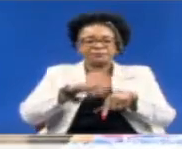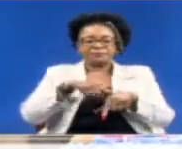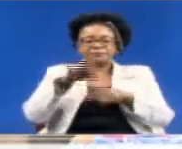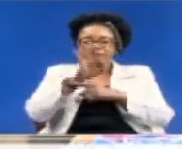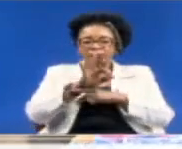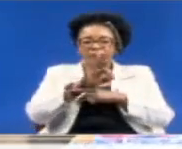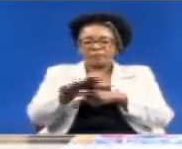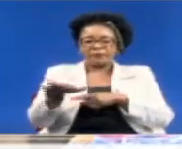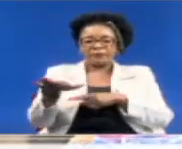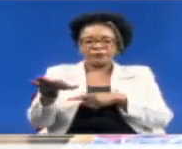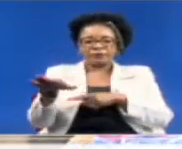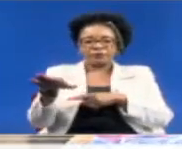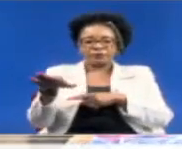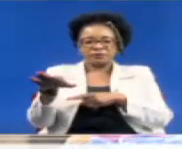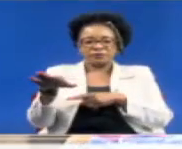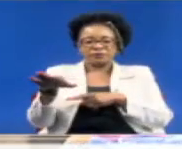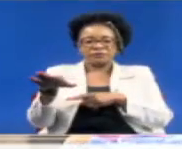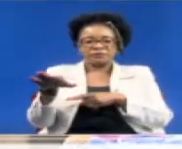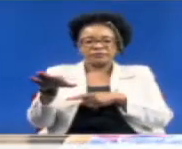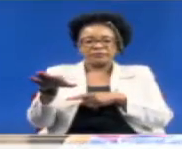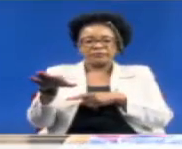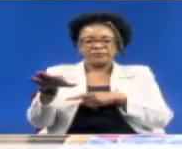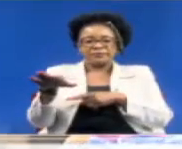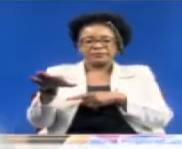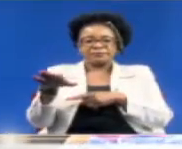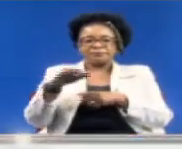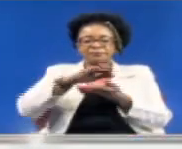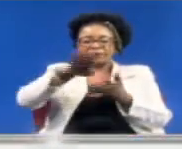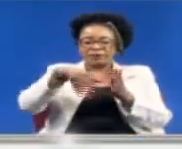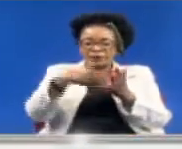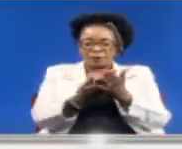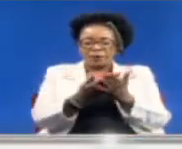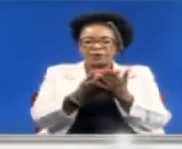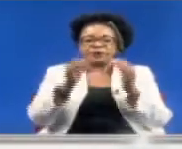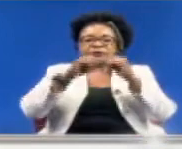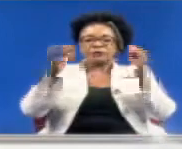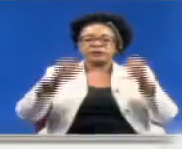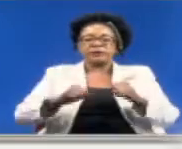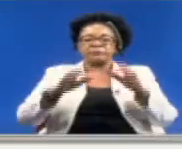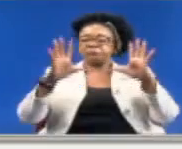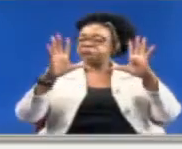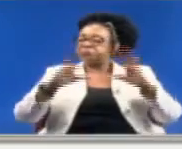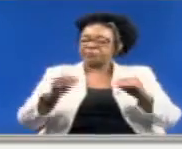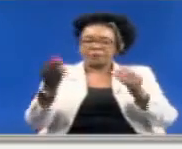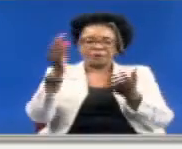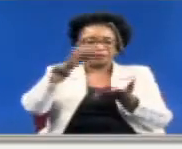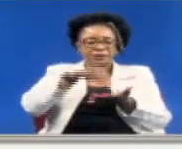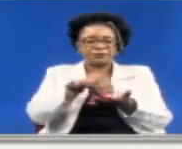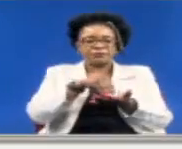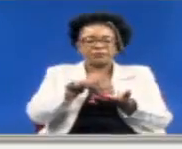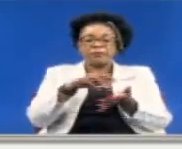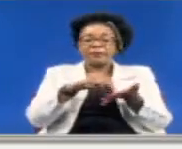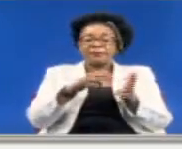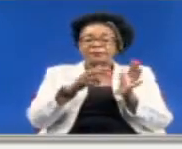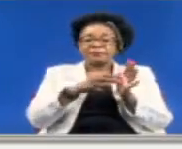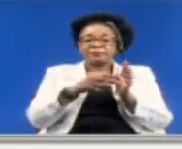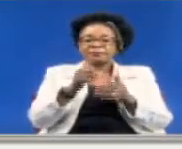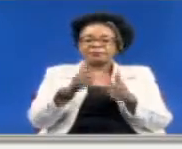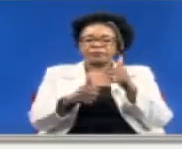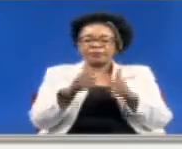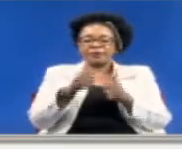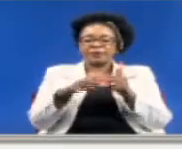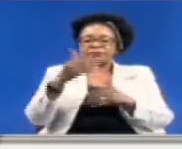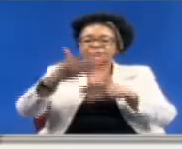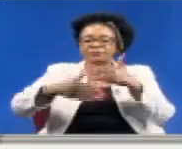morning, the whole system dropped again. Tatizo lililotokea ni kuwa mfumo unaotoka nchini jirani ya